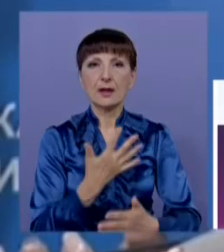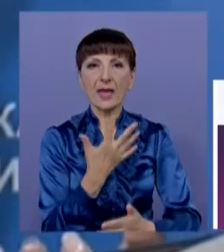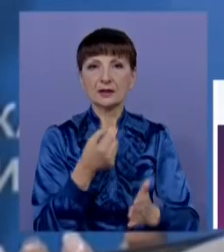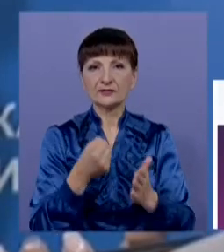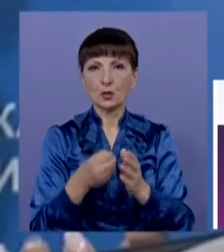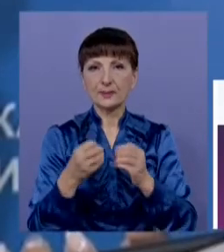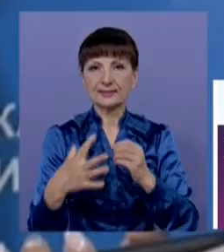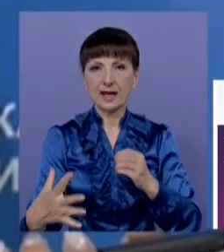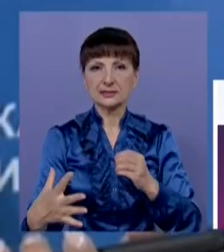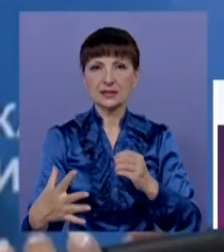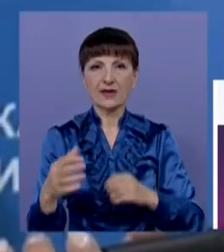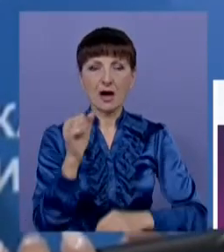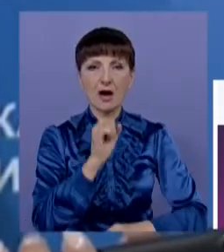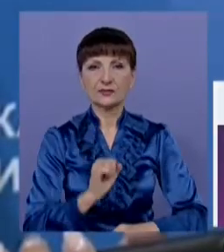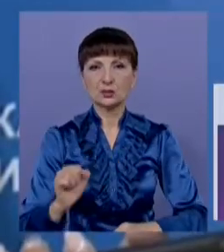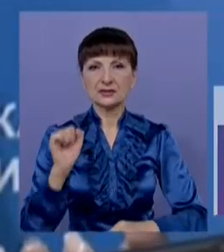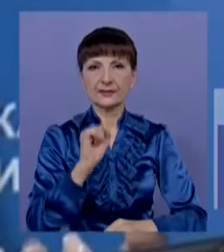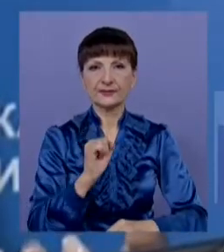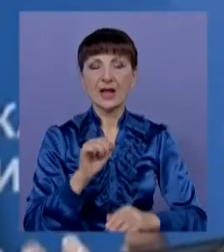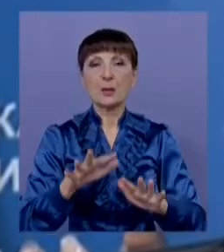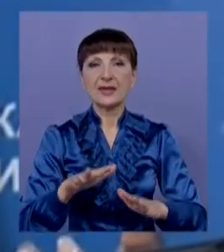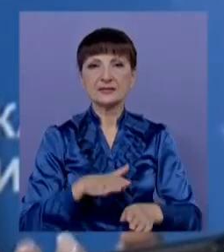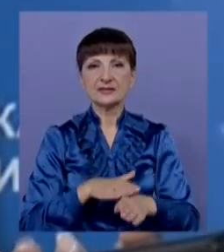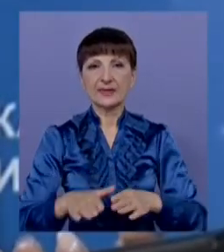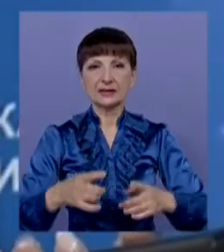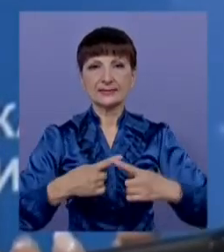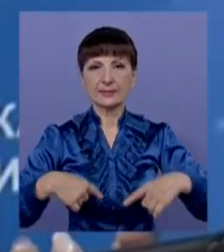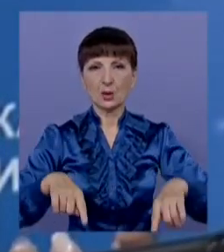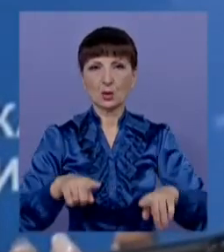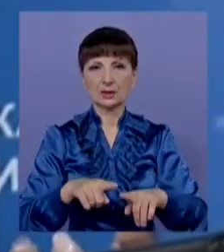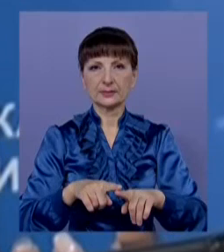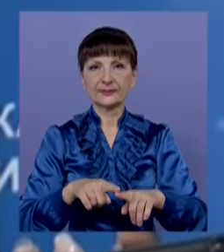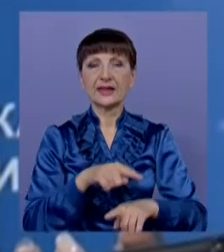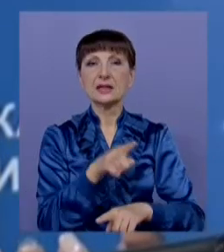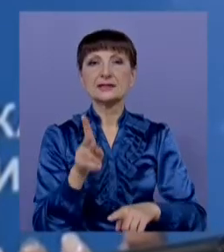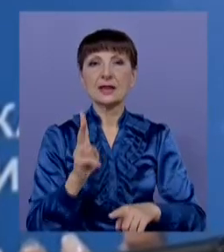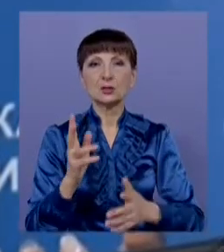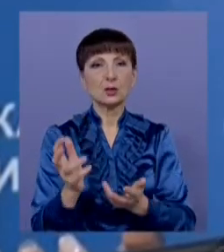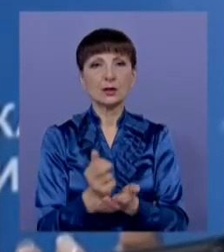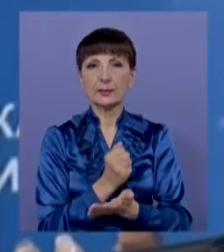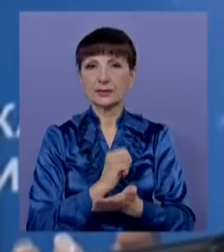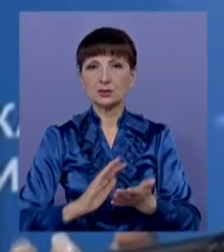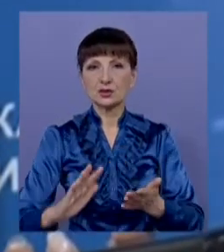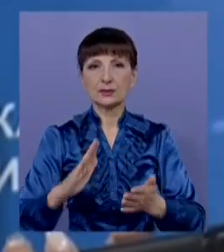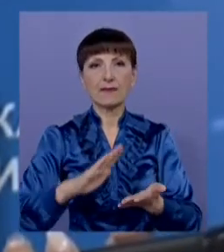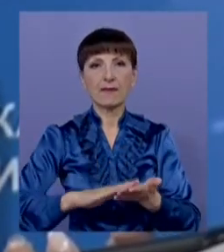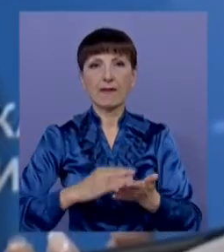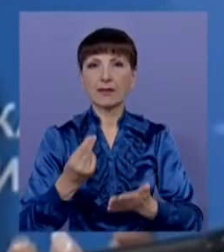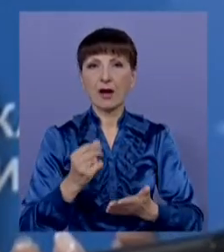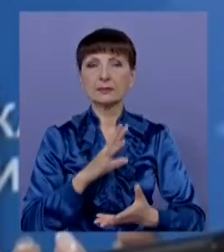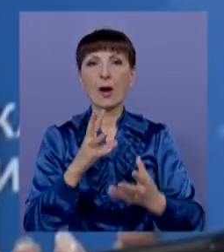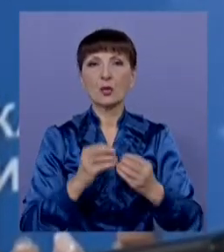по 15 августа местными исполнительными органами. Те, кто не получил гранты по